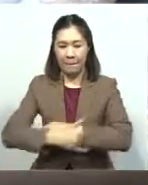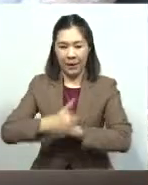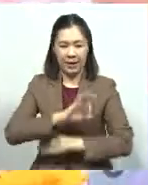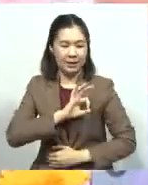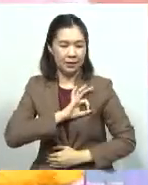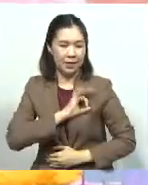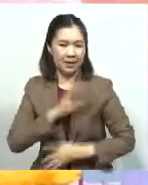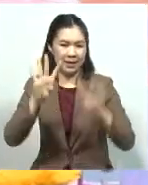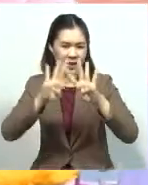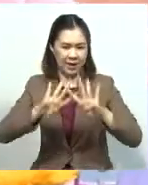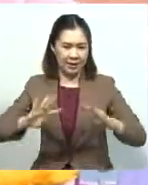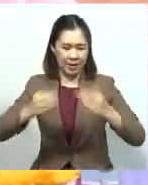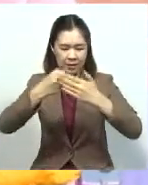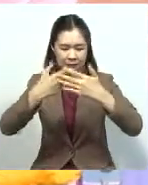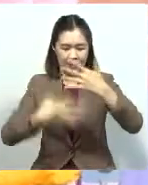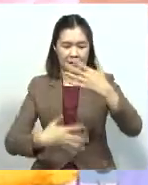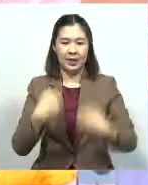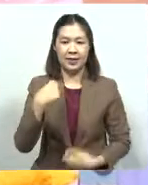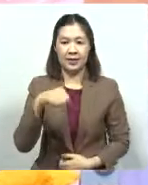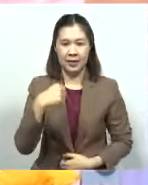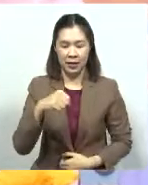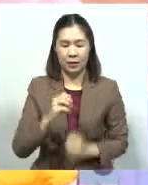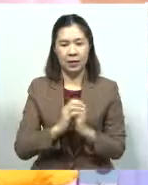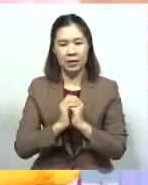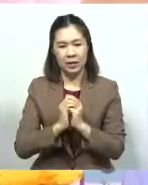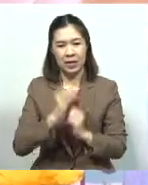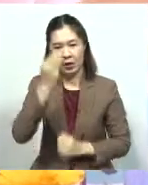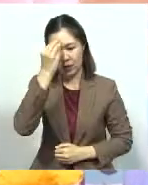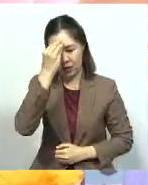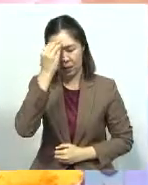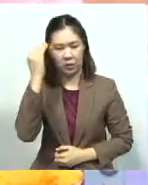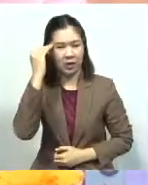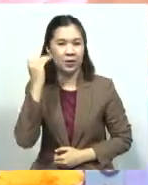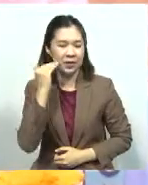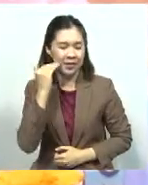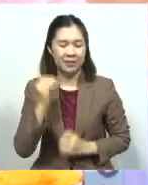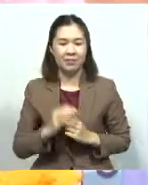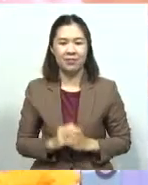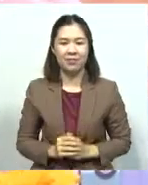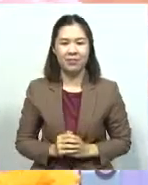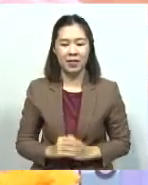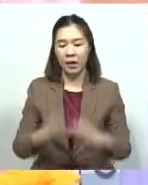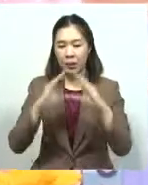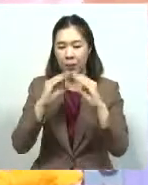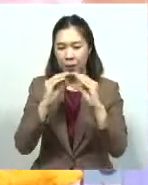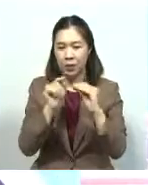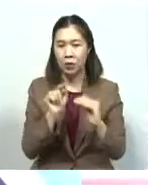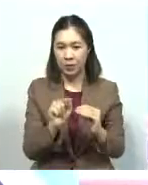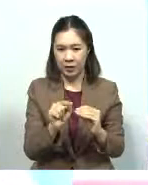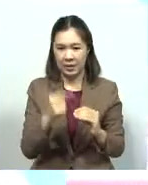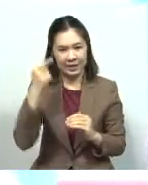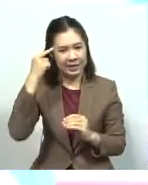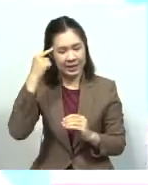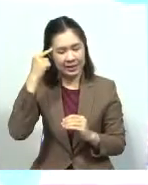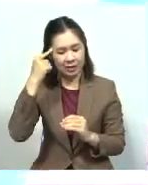าเซียนบวก3นั่นก็คือจีนญี่ปุ่นแล้วก็เกาหลีใต้นะครับโดยงานประชุมดังกล่าวนะครับก็คาดหวังจะ